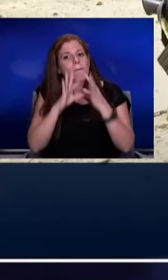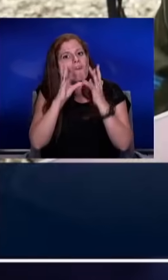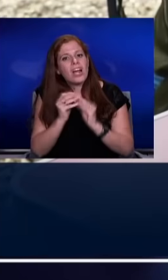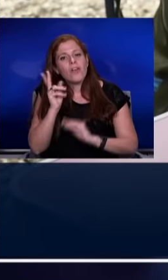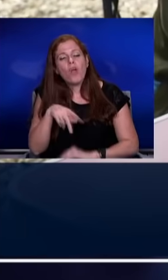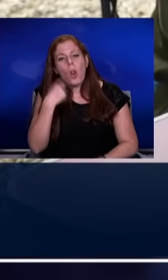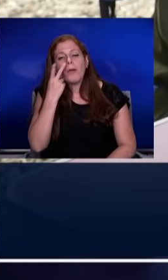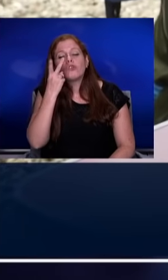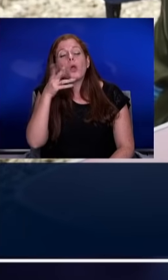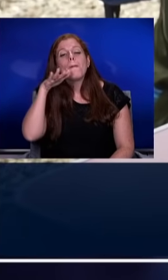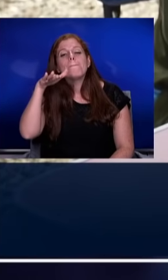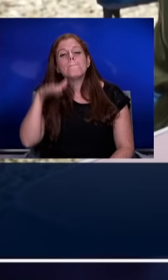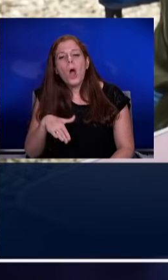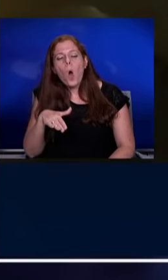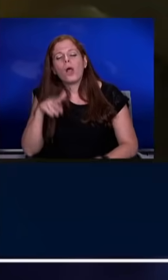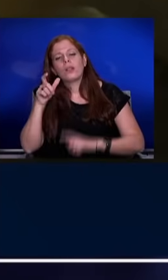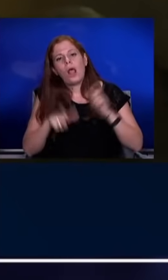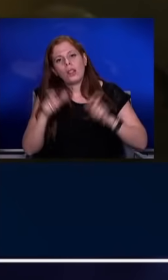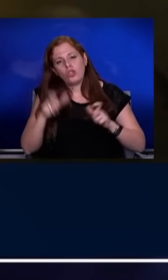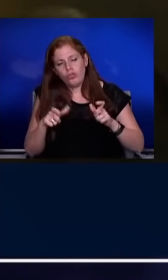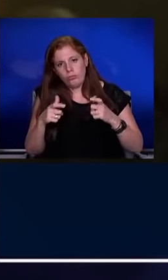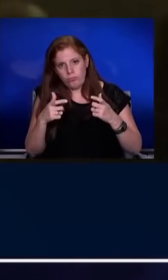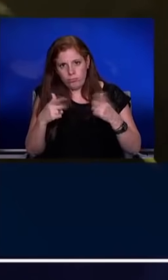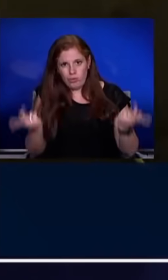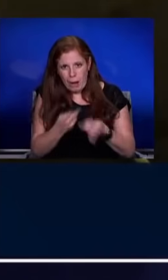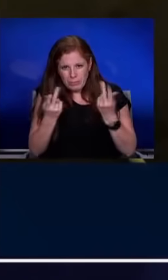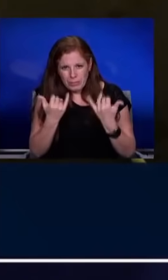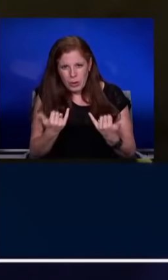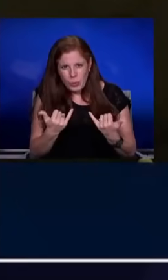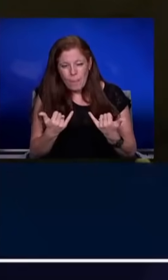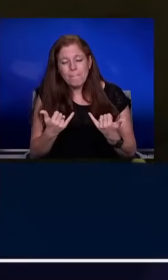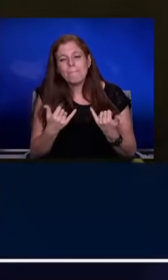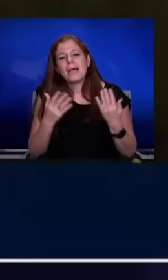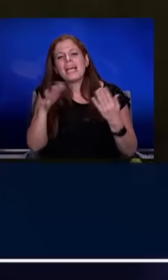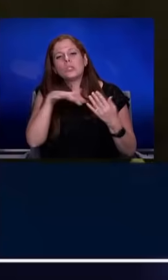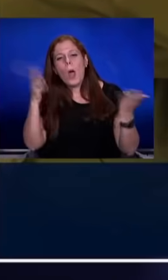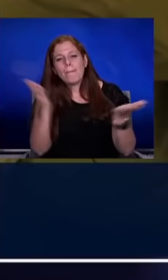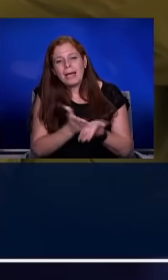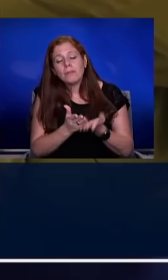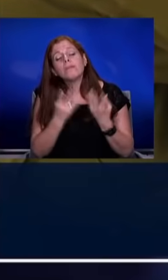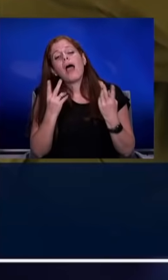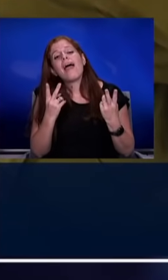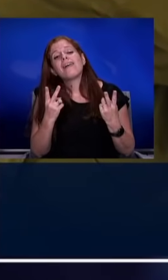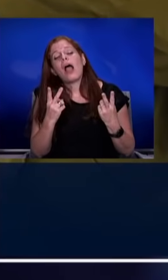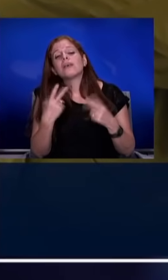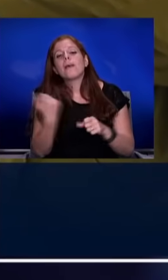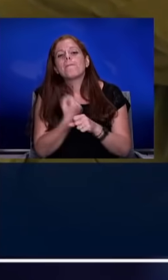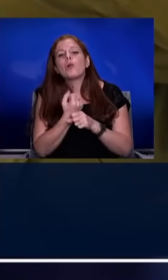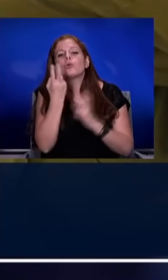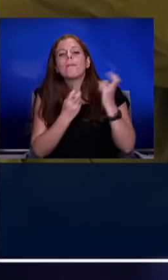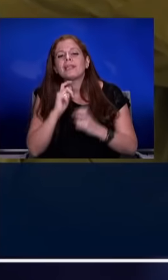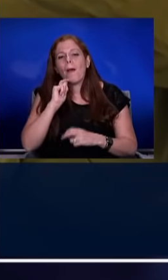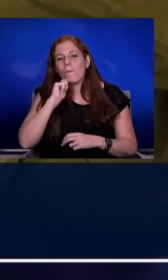שראינו פחות כוחות גלויים היום באזור העמקים, ועיקר הפעילות היא פעילות של בדיקת מידע מודיעיני וניסיון לתרגם אותו